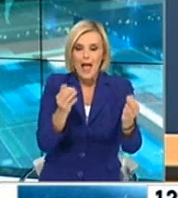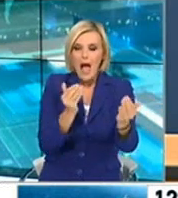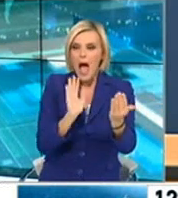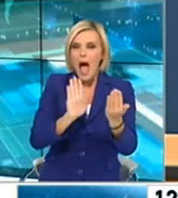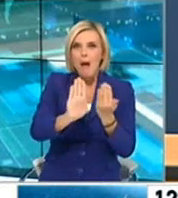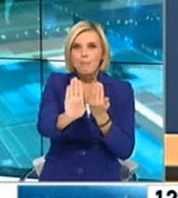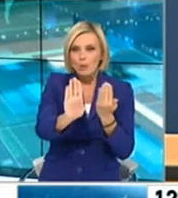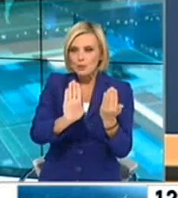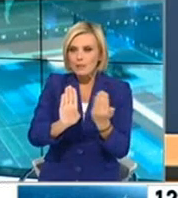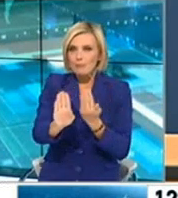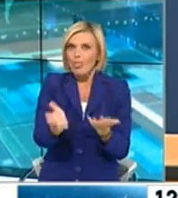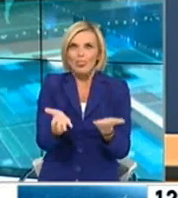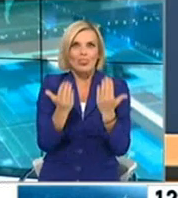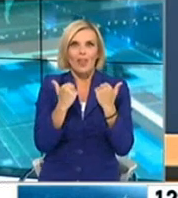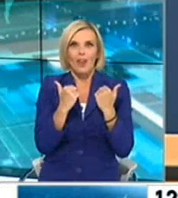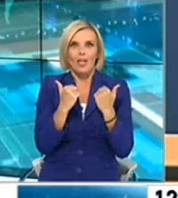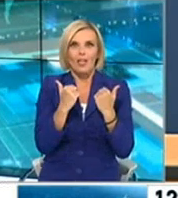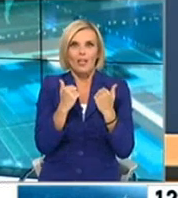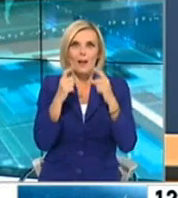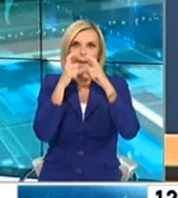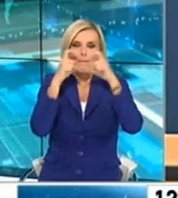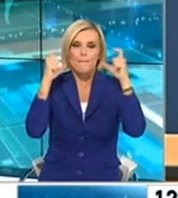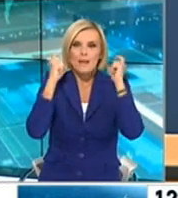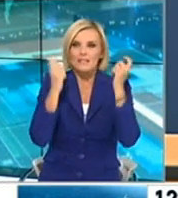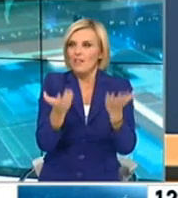οι προφυλάξεις.